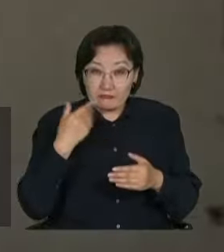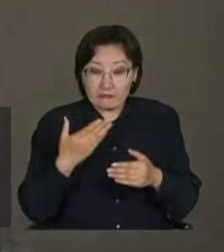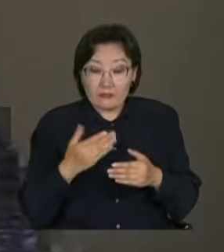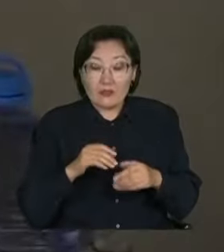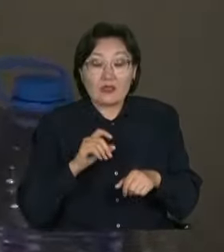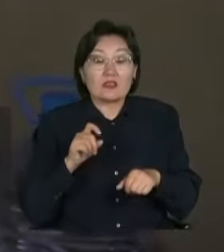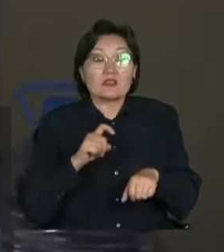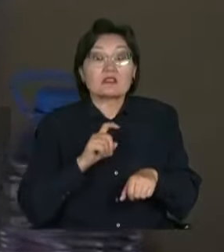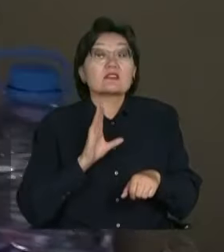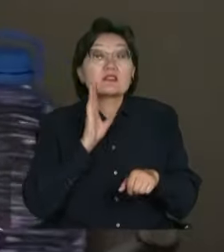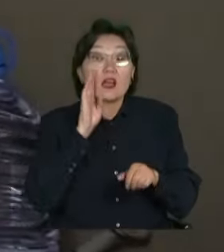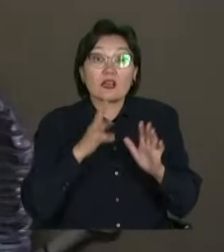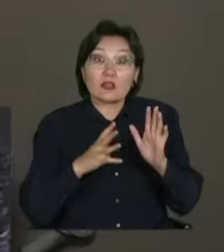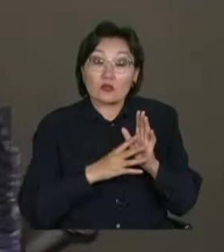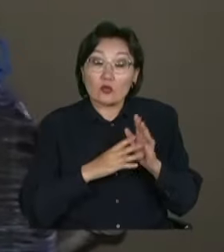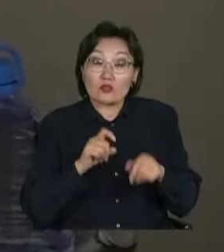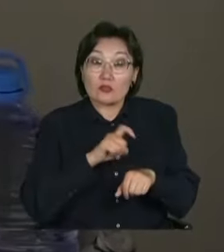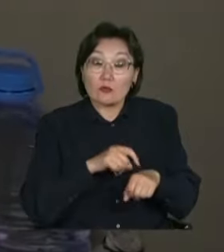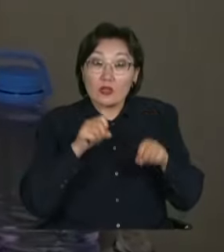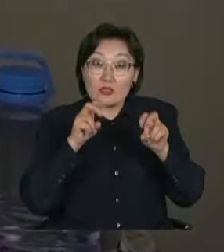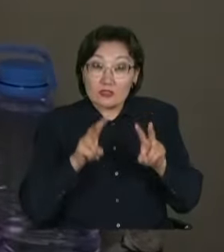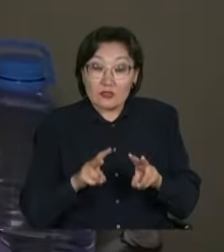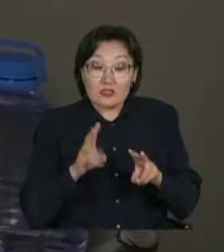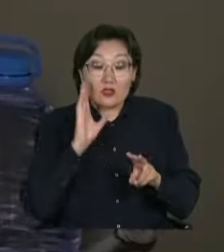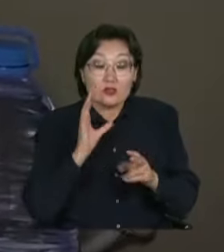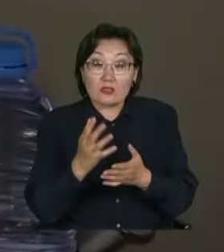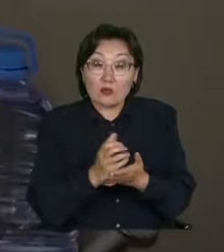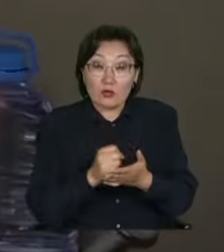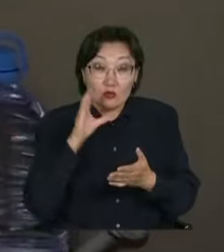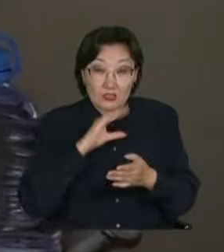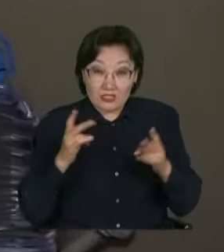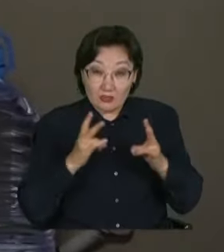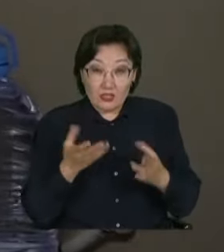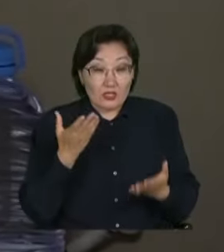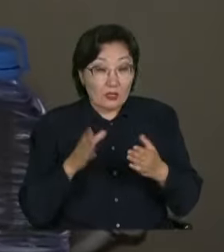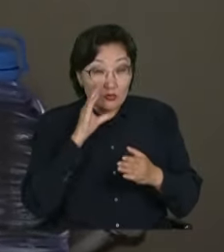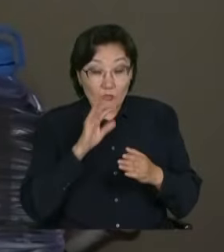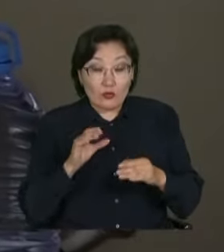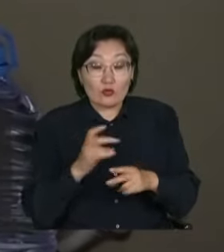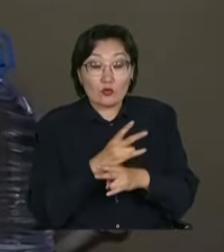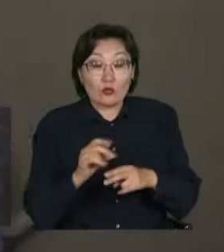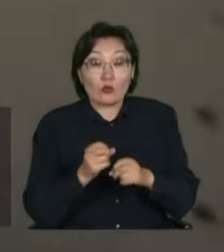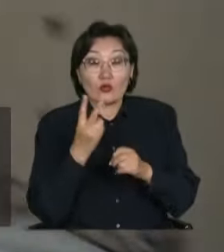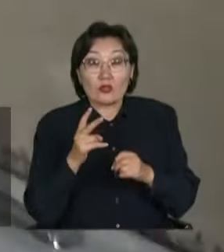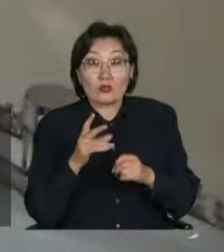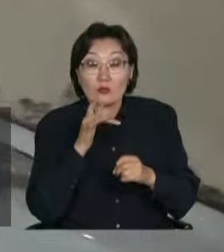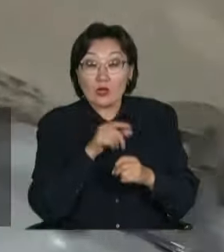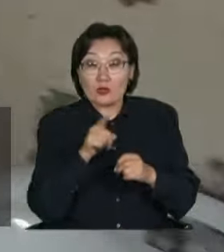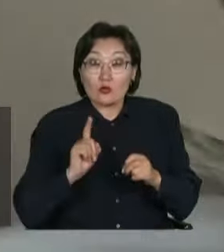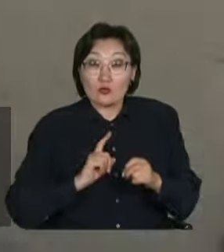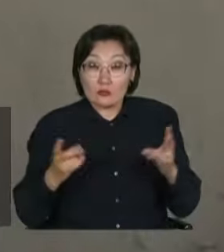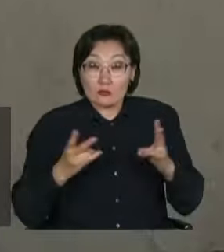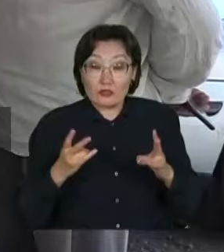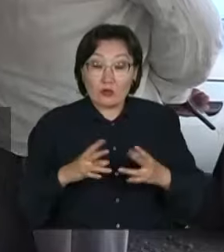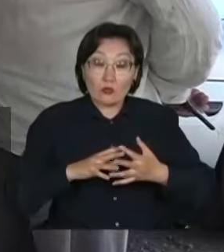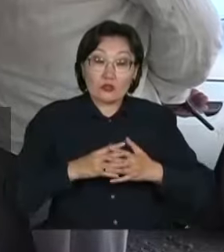таңғы 9-ға дейін арнайы құтыларға су жинап үлгерсеңіз, үлгердіңіз, үлгермесеңіз түнгі 12-ні күту қажетті. Қайнар